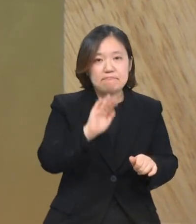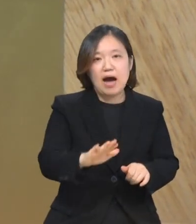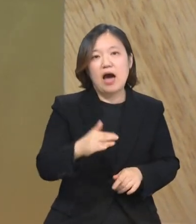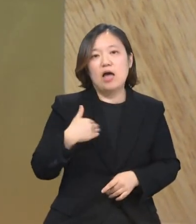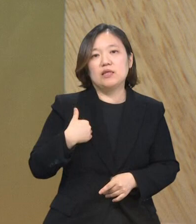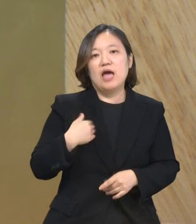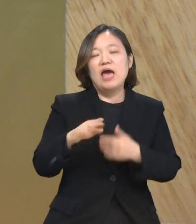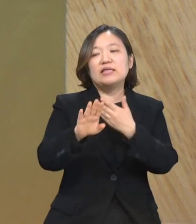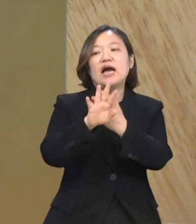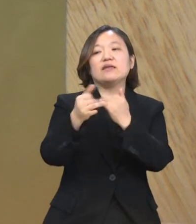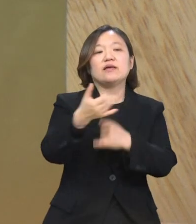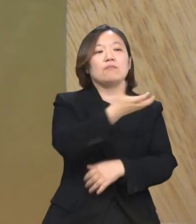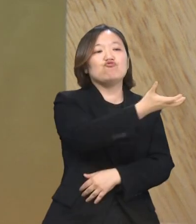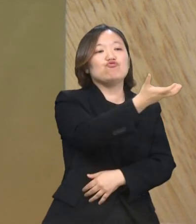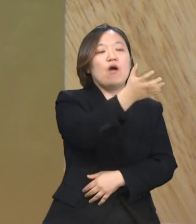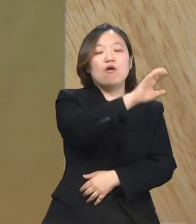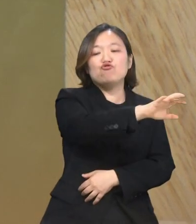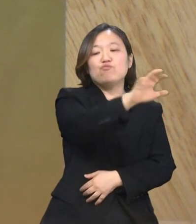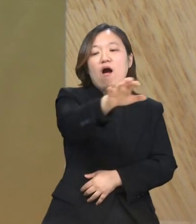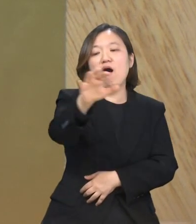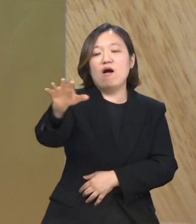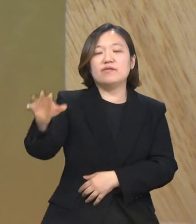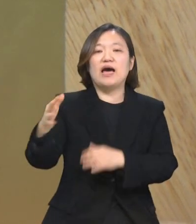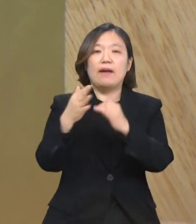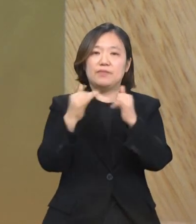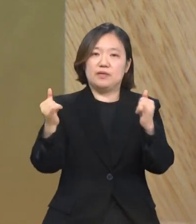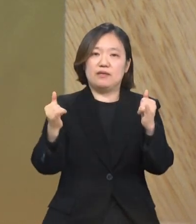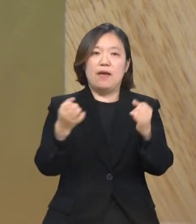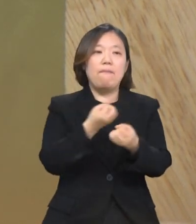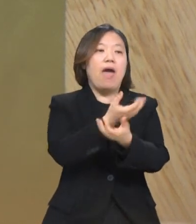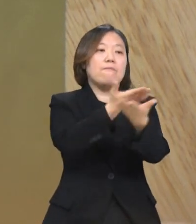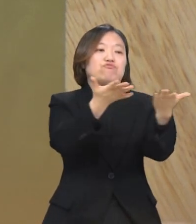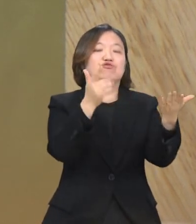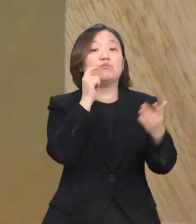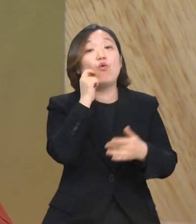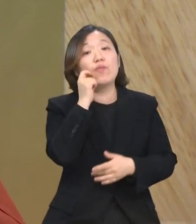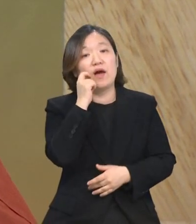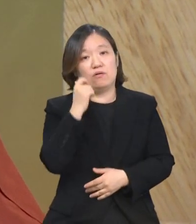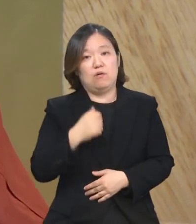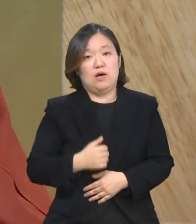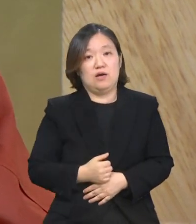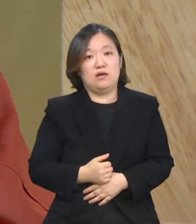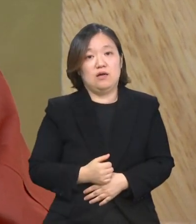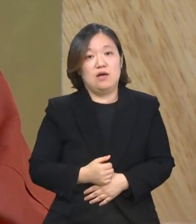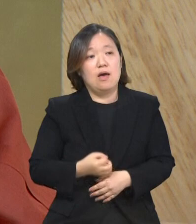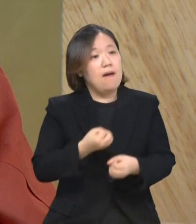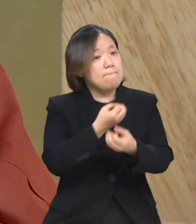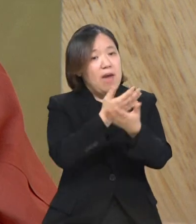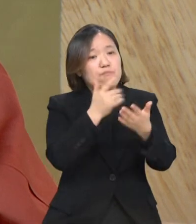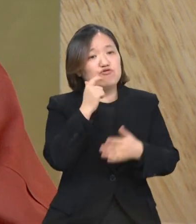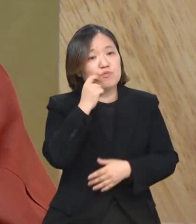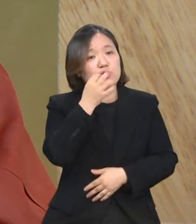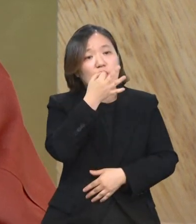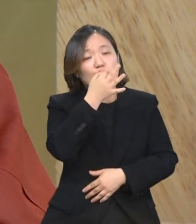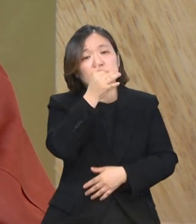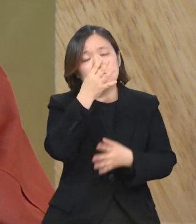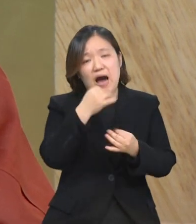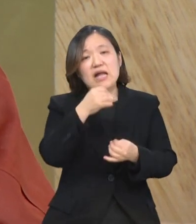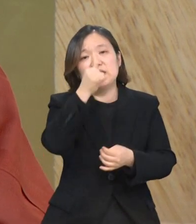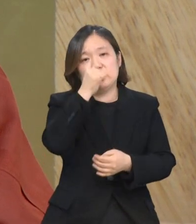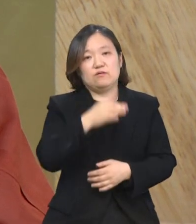아주 인색하고 야박하셨대요 마음 쓰는게 그래서 심지어 이모가